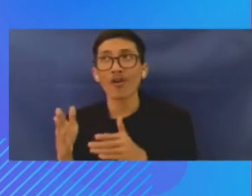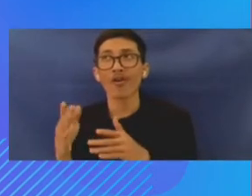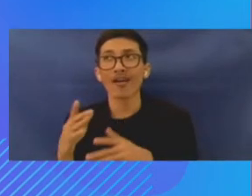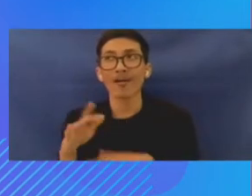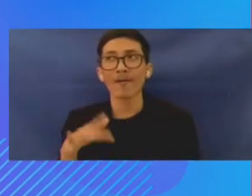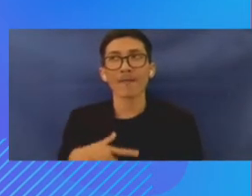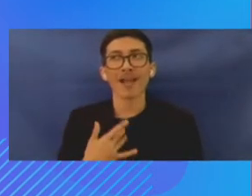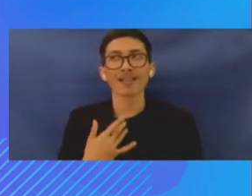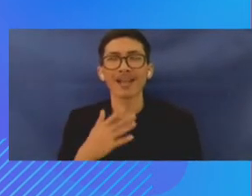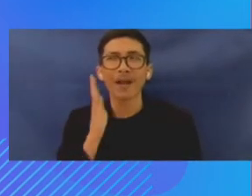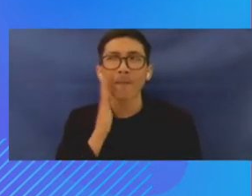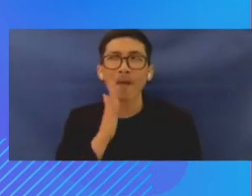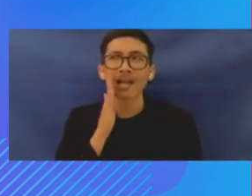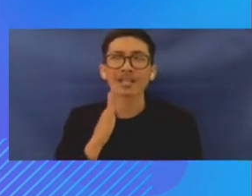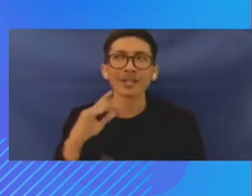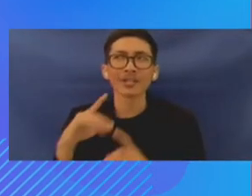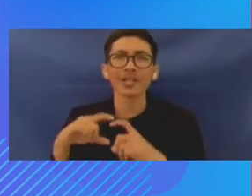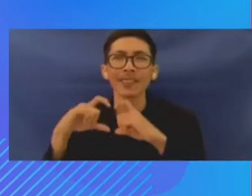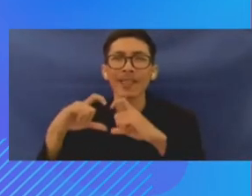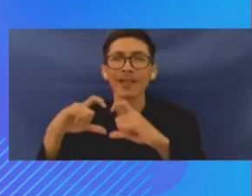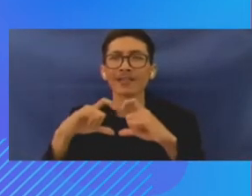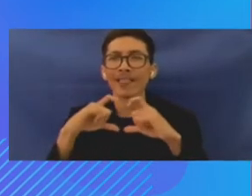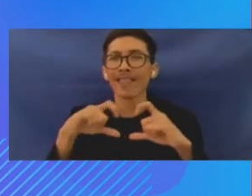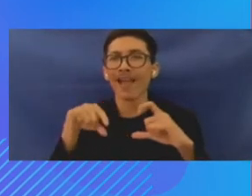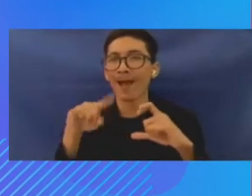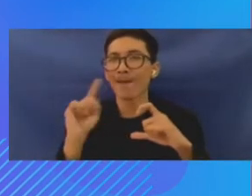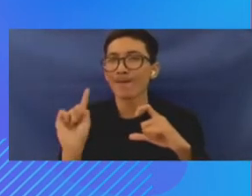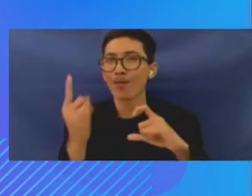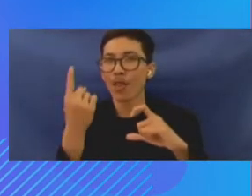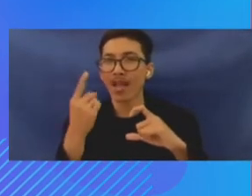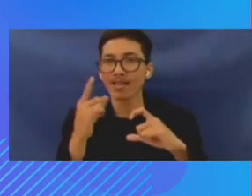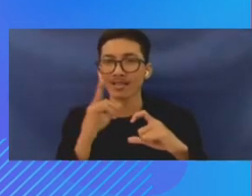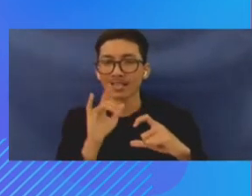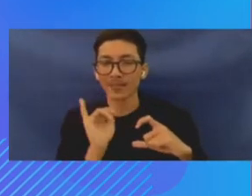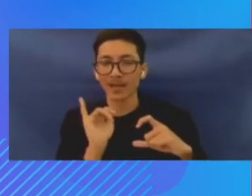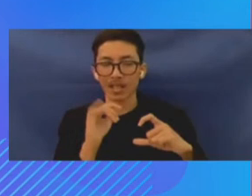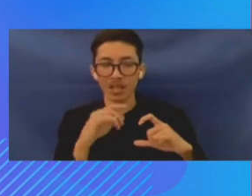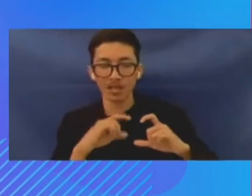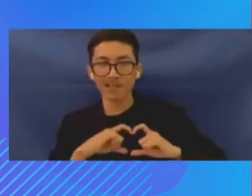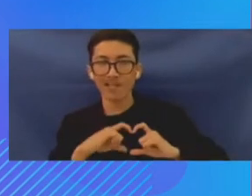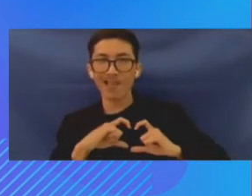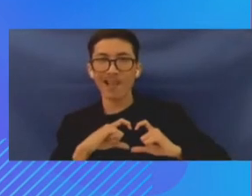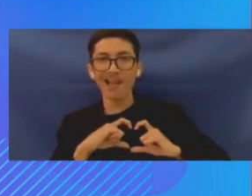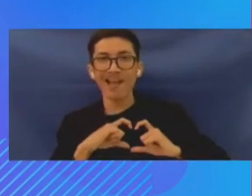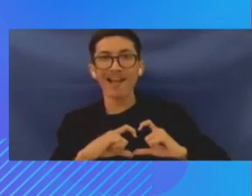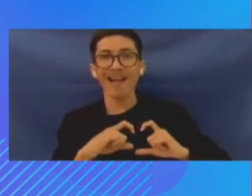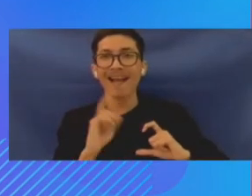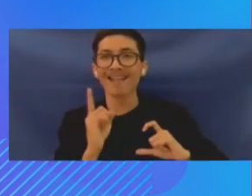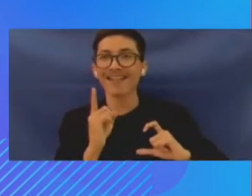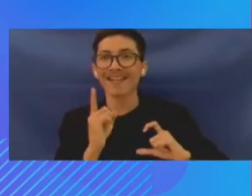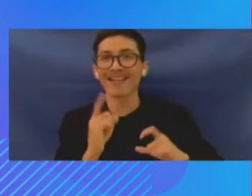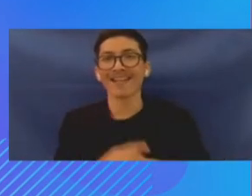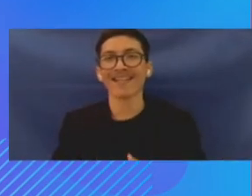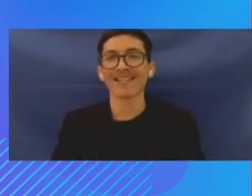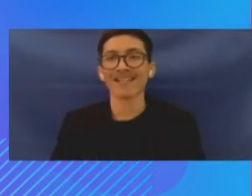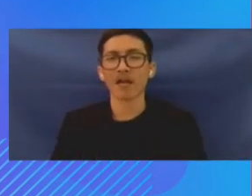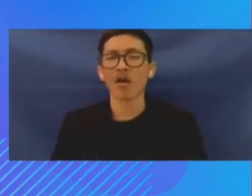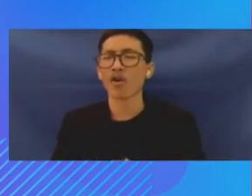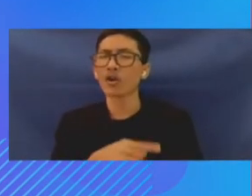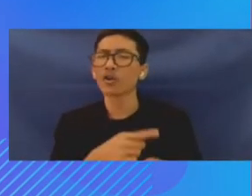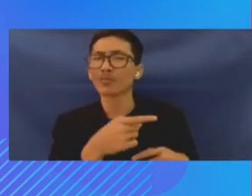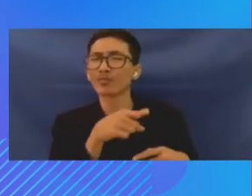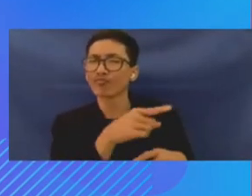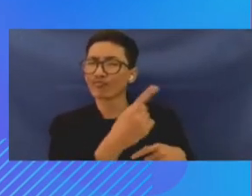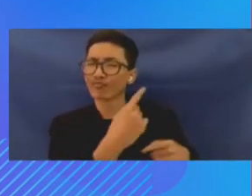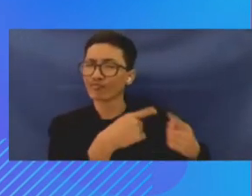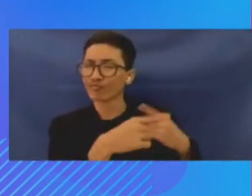ya gitu, sudah mulai ada percik-percik gitu ya. Ya di ini aja dia cerita, ibu kamu